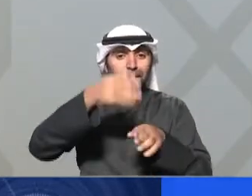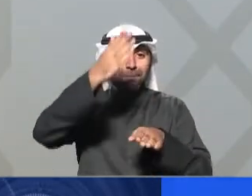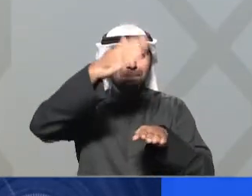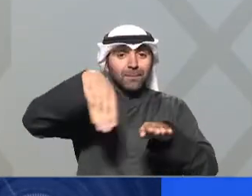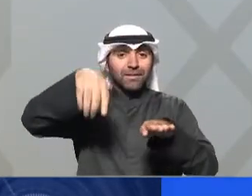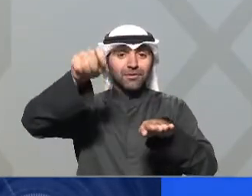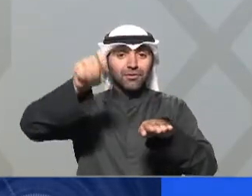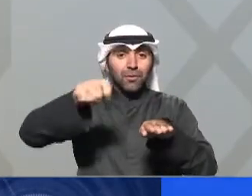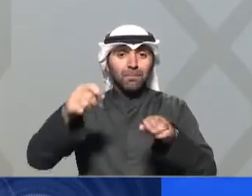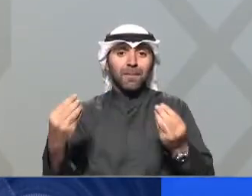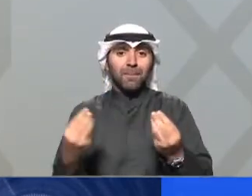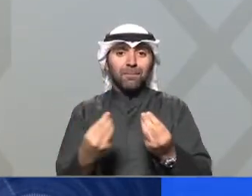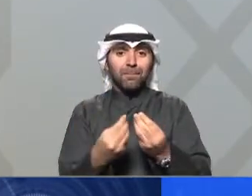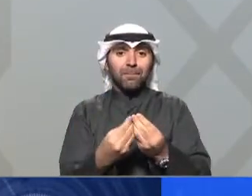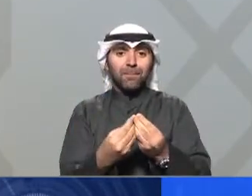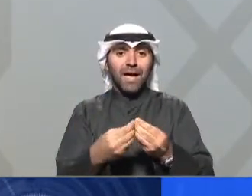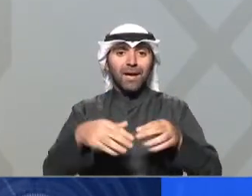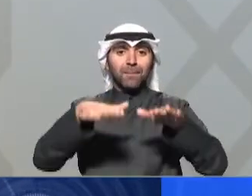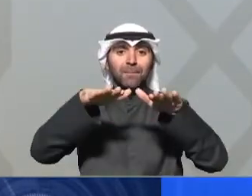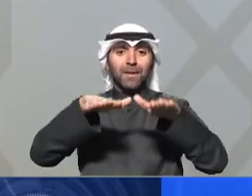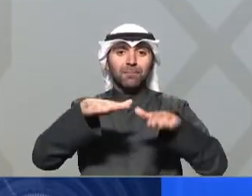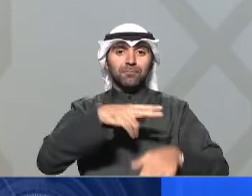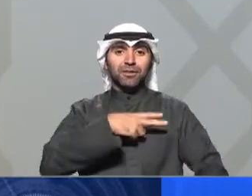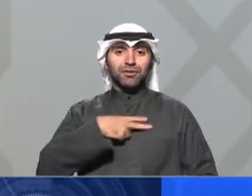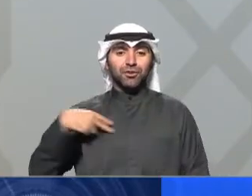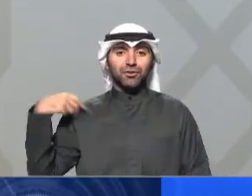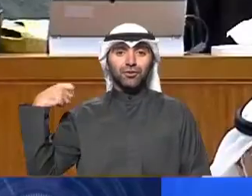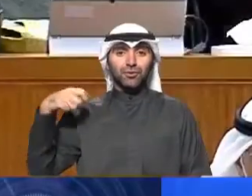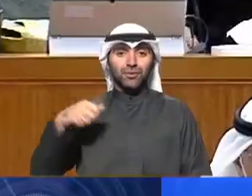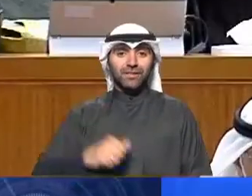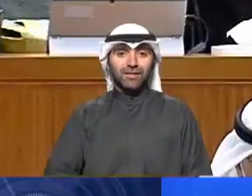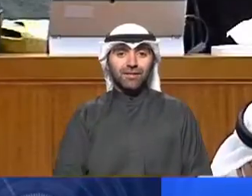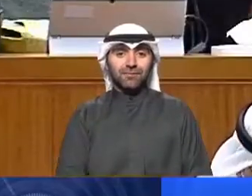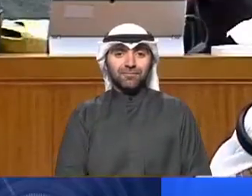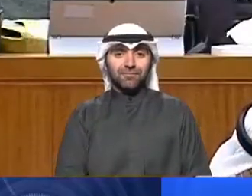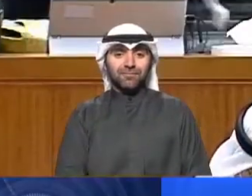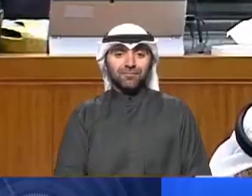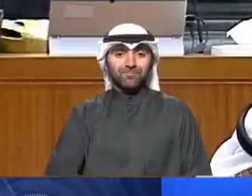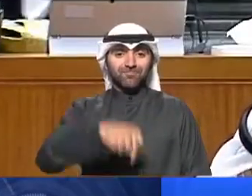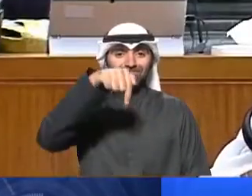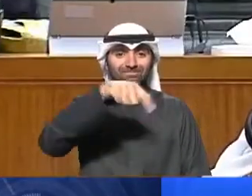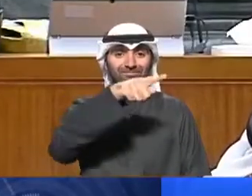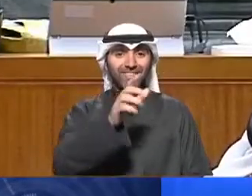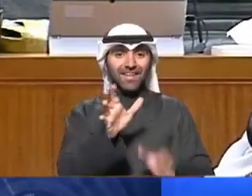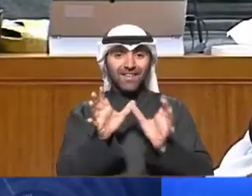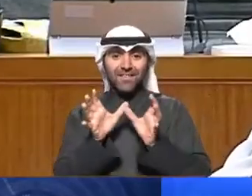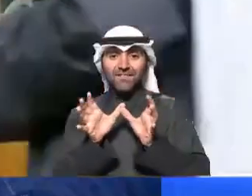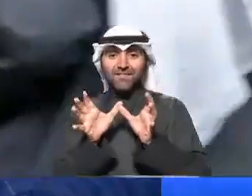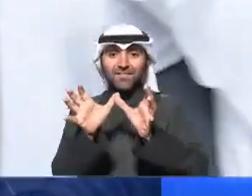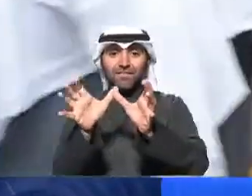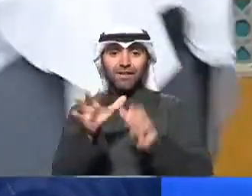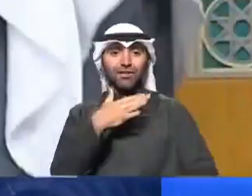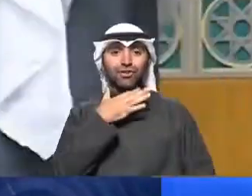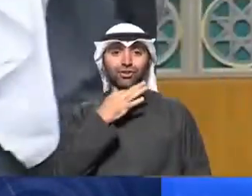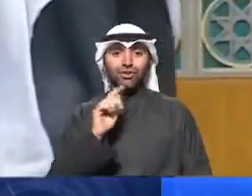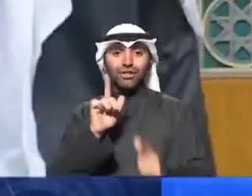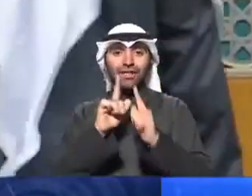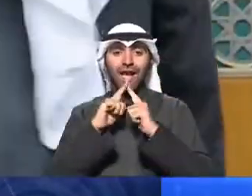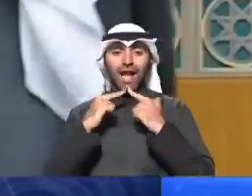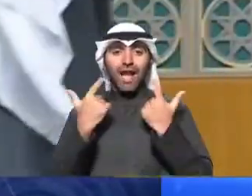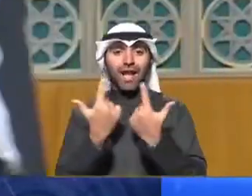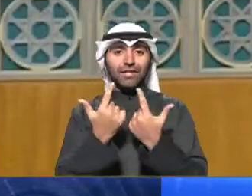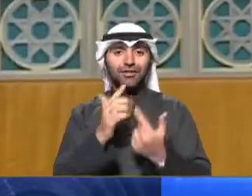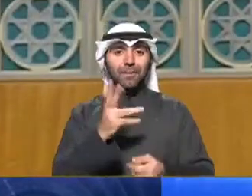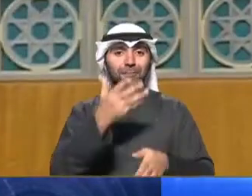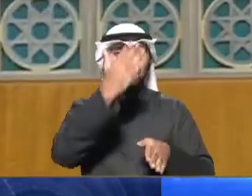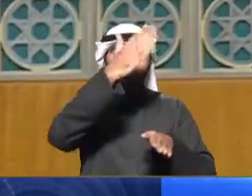أن تم إقرارها في أول جلسة مثل ما تم الوعد. الفريق المشكل من السلطتين التشريعية والتنفيذية سوف يعمل